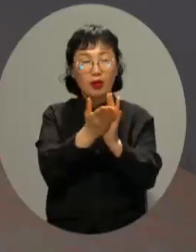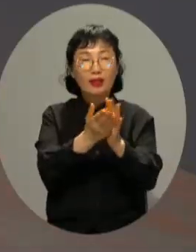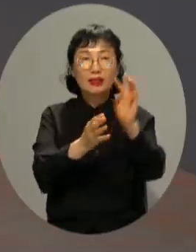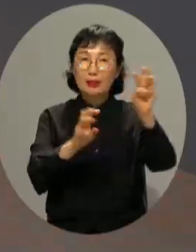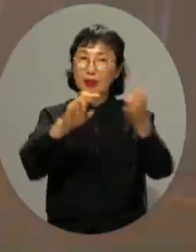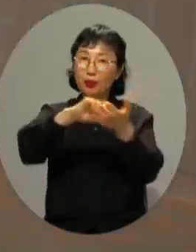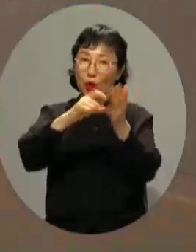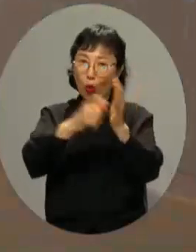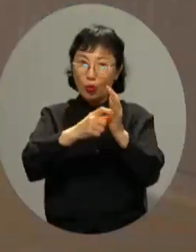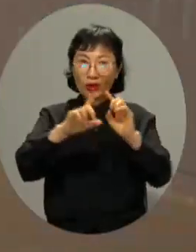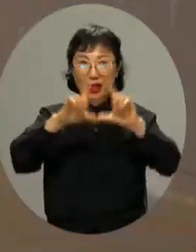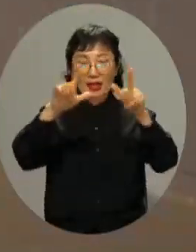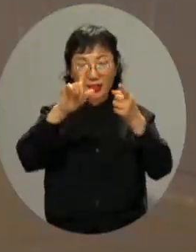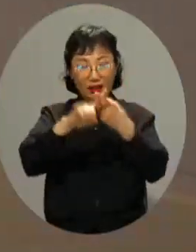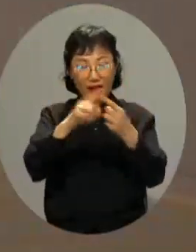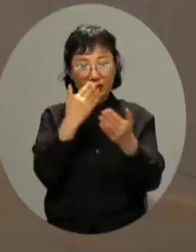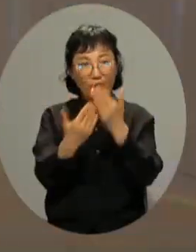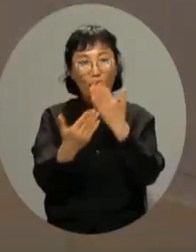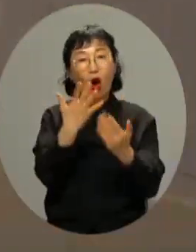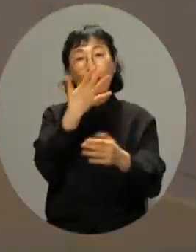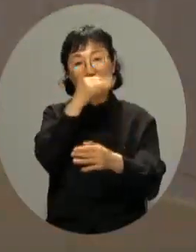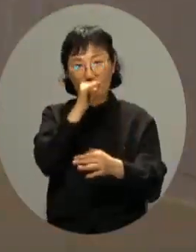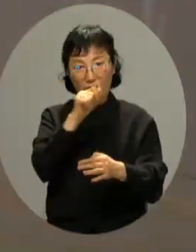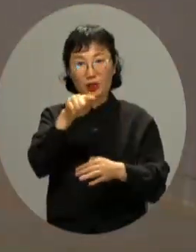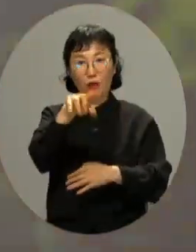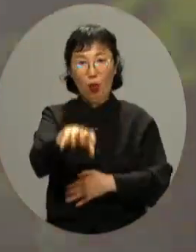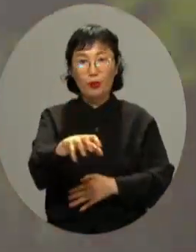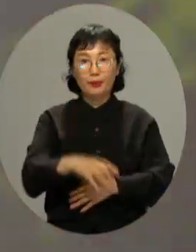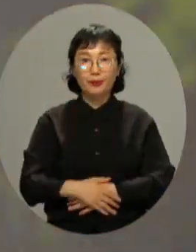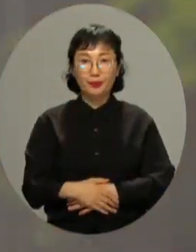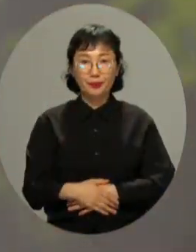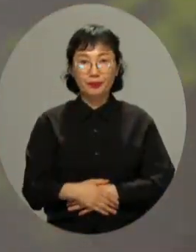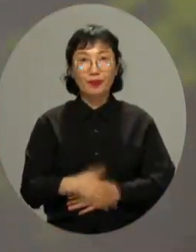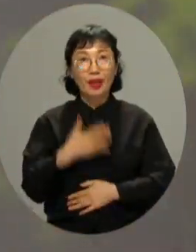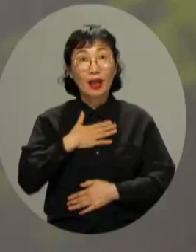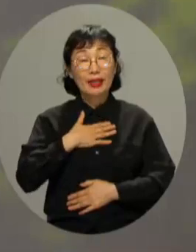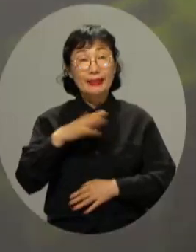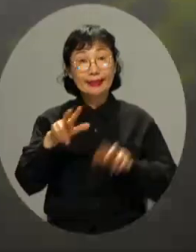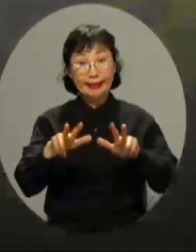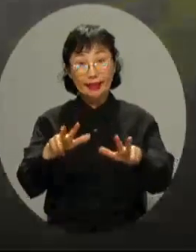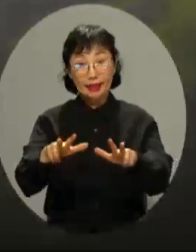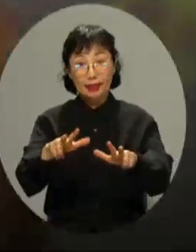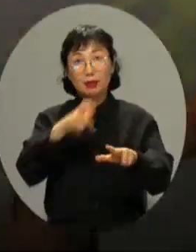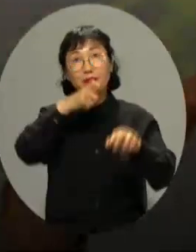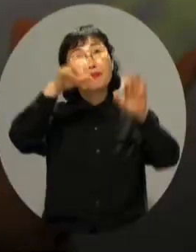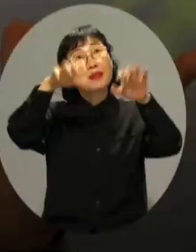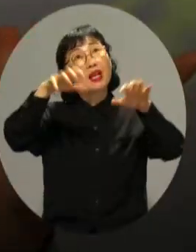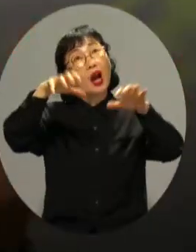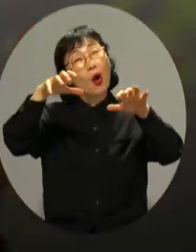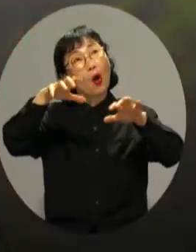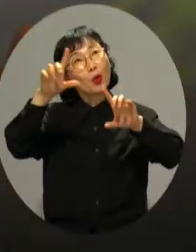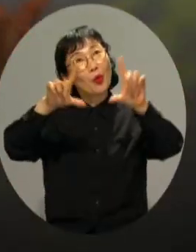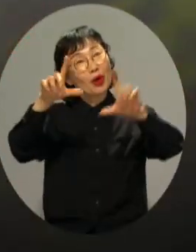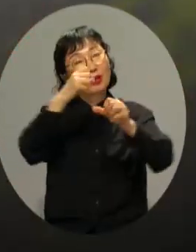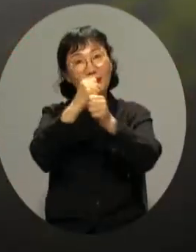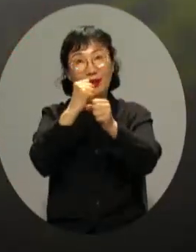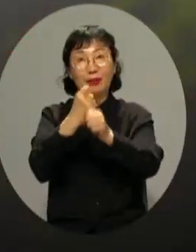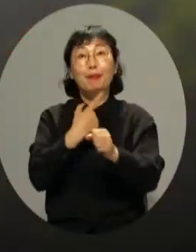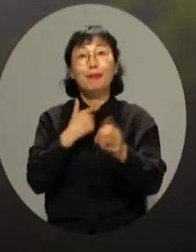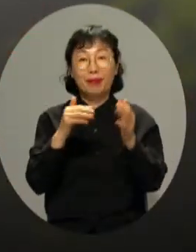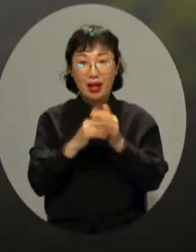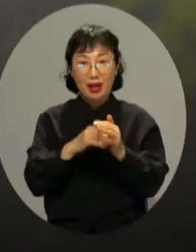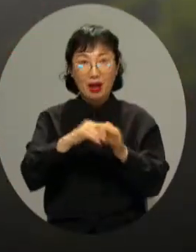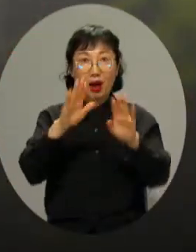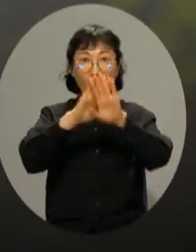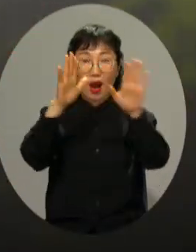시각화하고 생생하게 경험해 볼 수 있는 코너입니다. 제가 지금 비가 오는 홍수 장면을 지금 만들어 봤는데요. 이